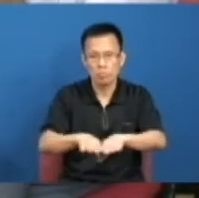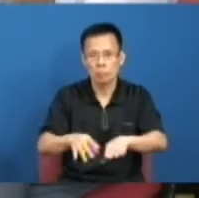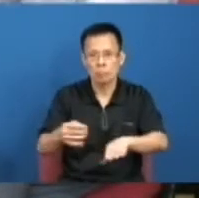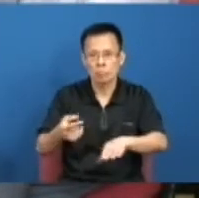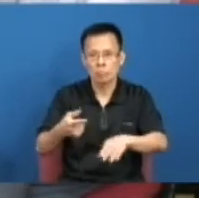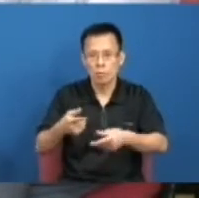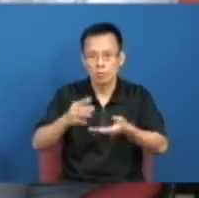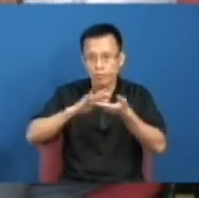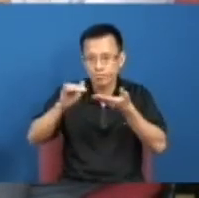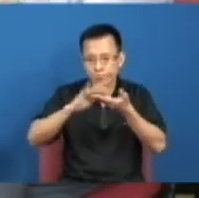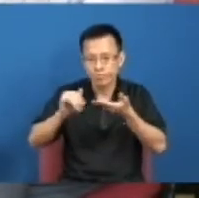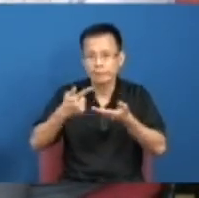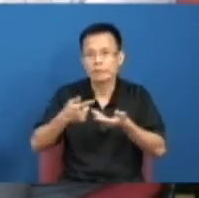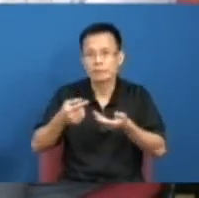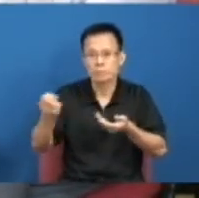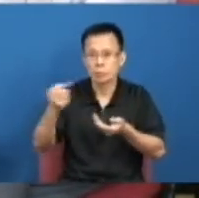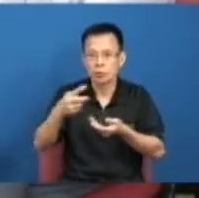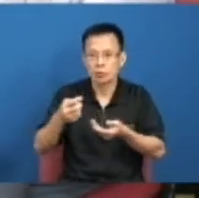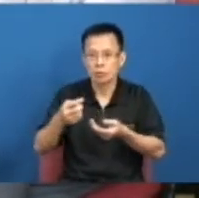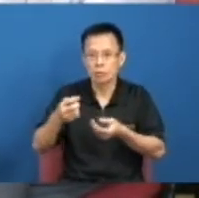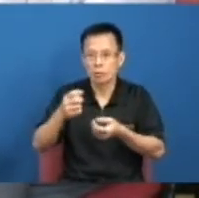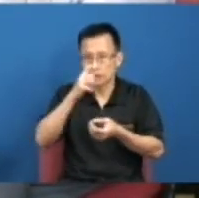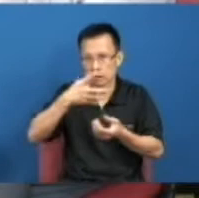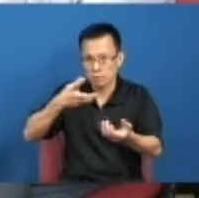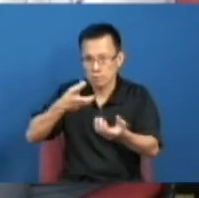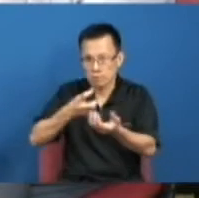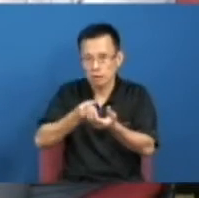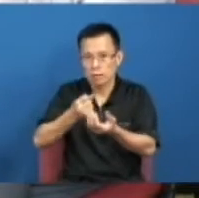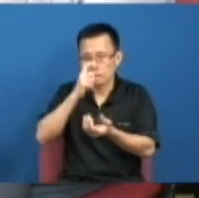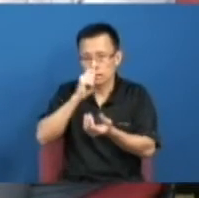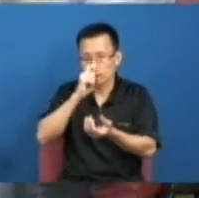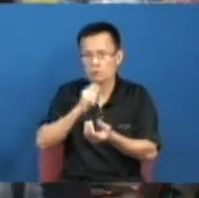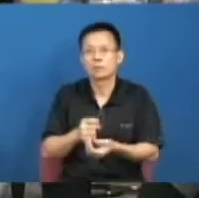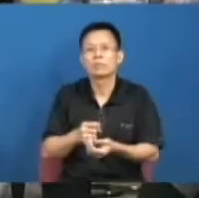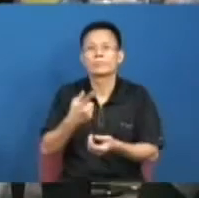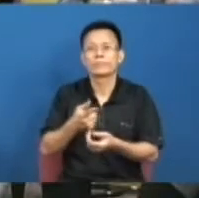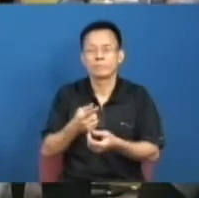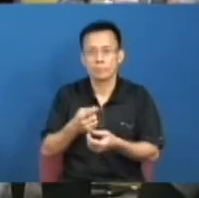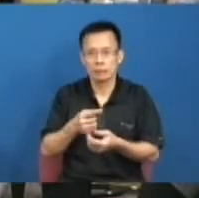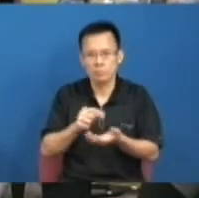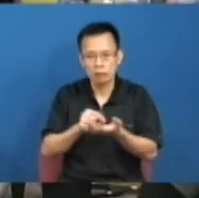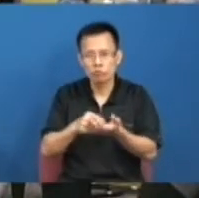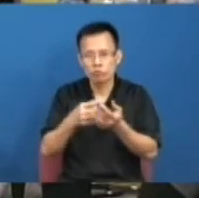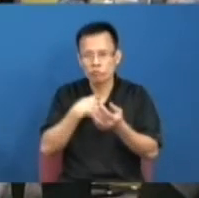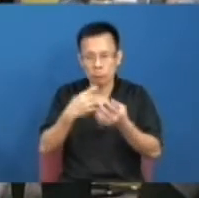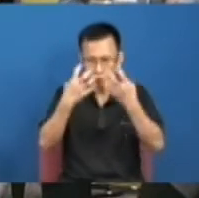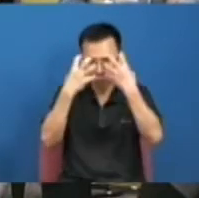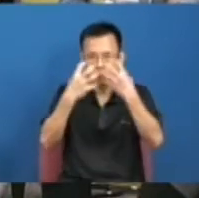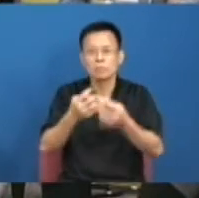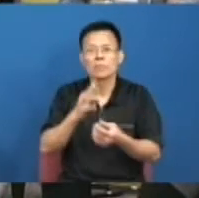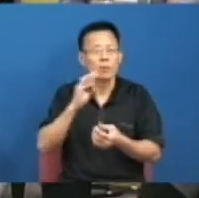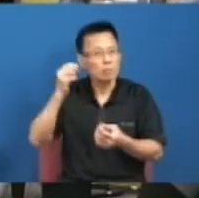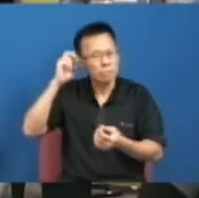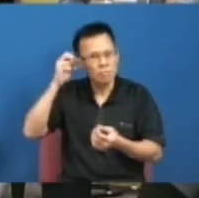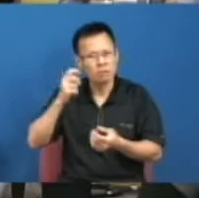係多重保險。 係啊， 呢個係最好嘅方法嚟。 呢啲地方一定要留意咯。如果唔係，大家咧成日諗來諗